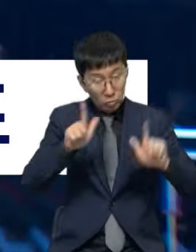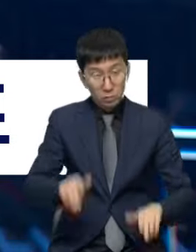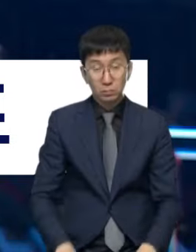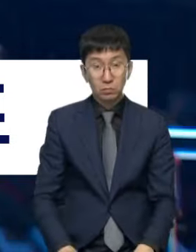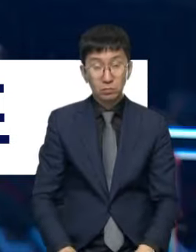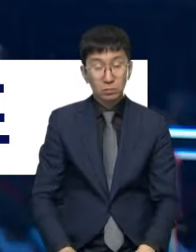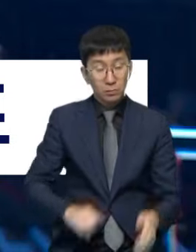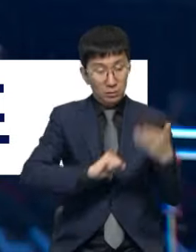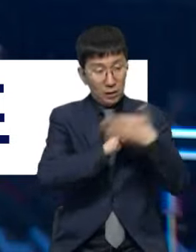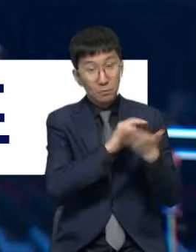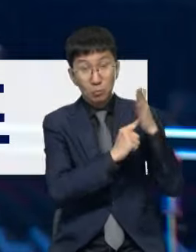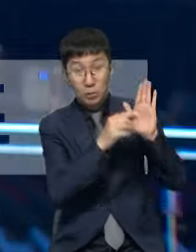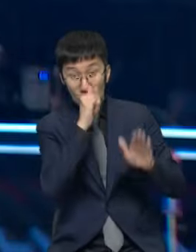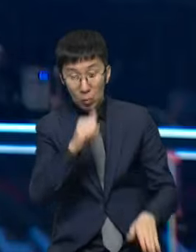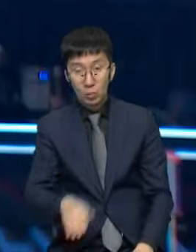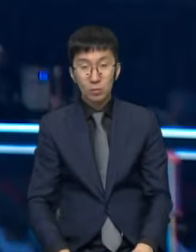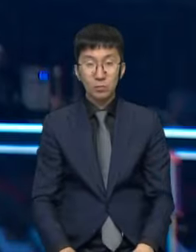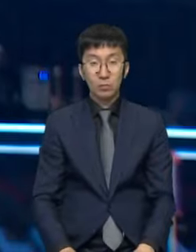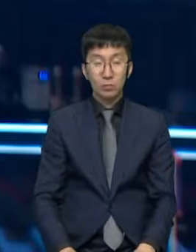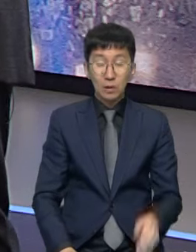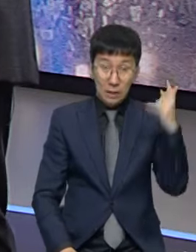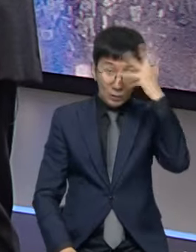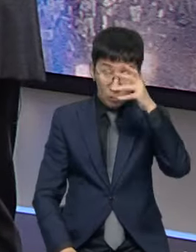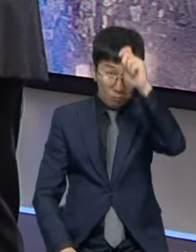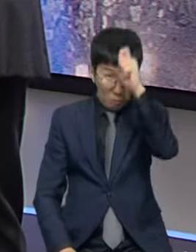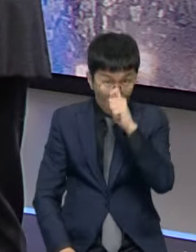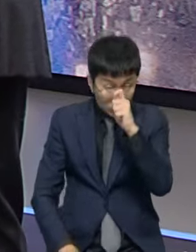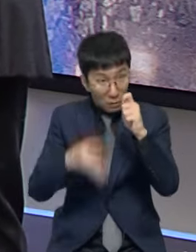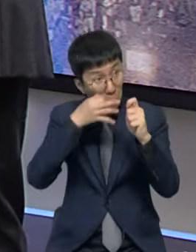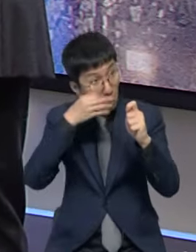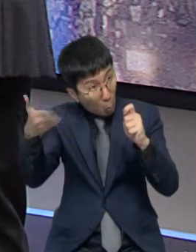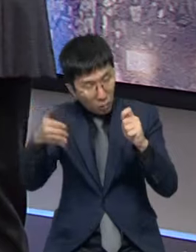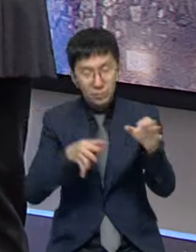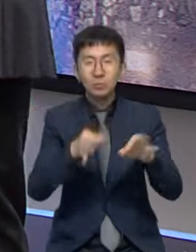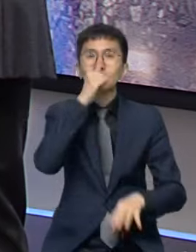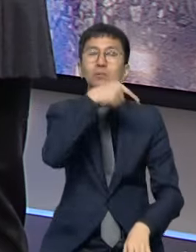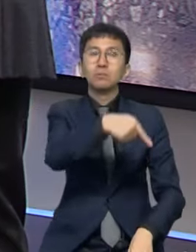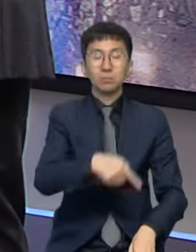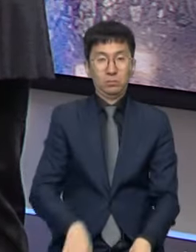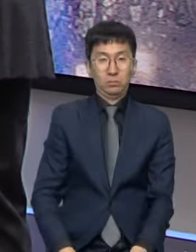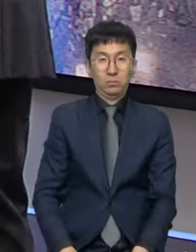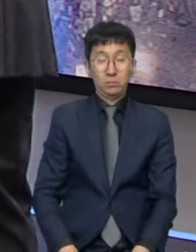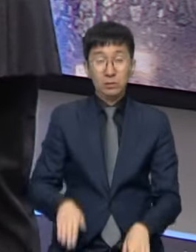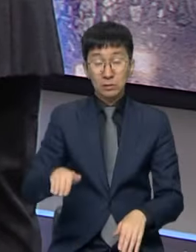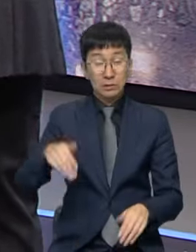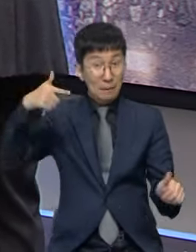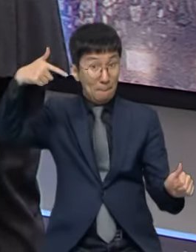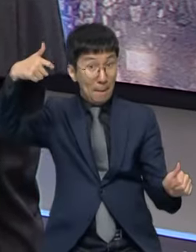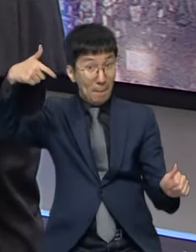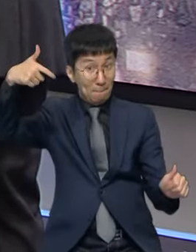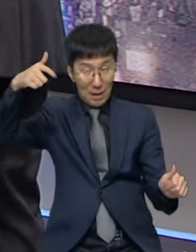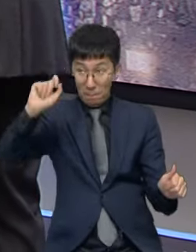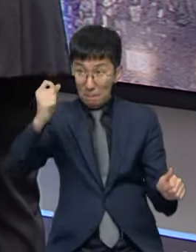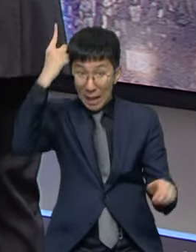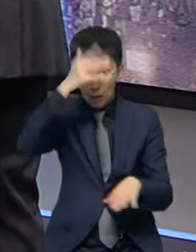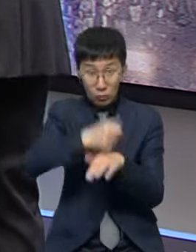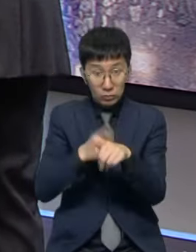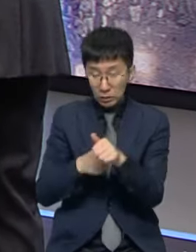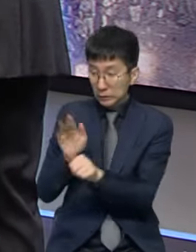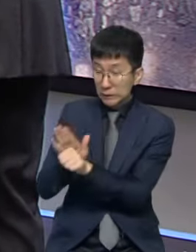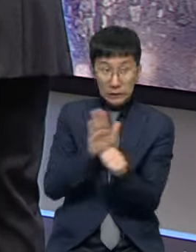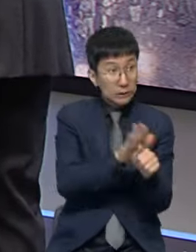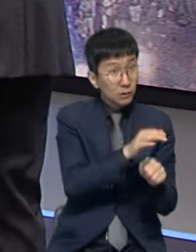모자를 전시해 놓은 상점도 눈에 띄었습니다. 역시 가장 관심은 이번 피격 사건이 후보들 지지율에 어떤 영향을